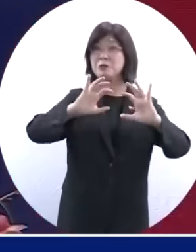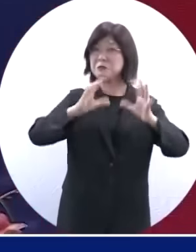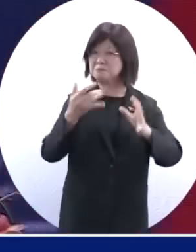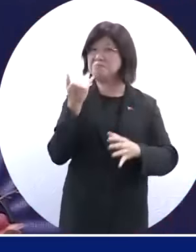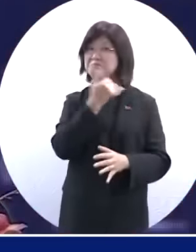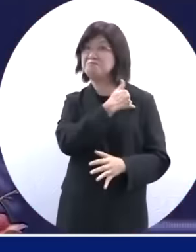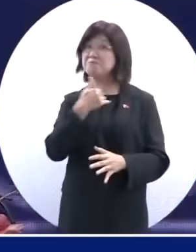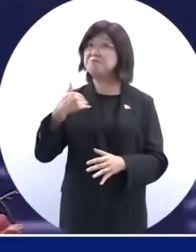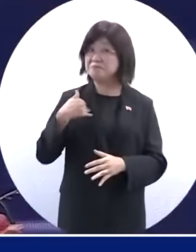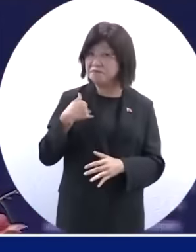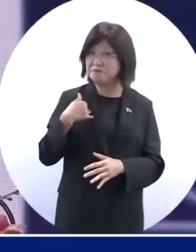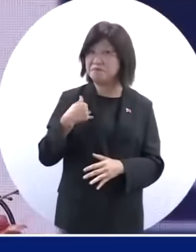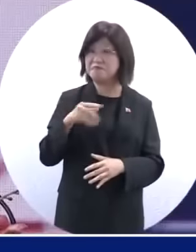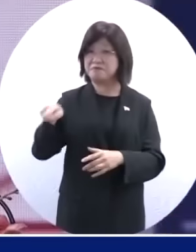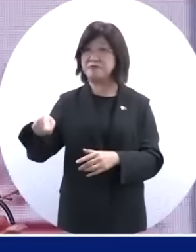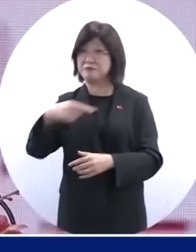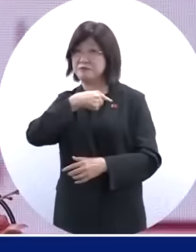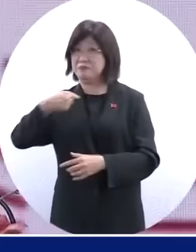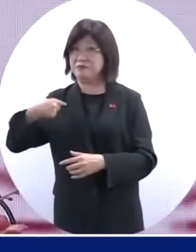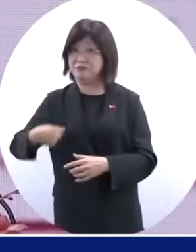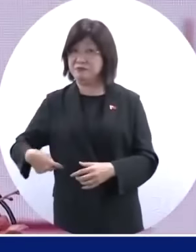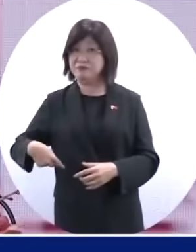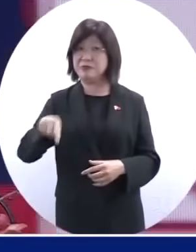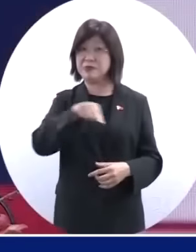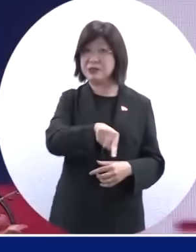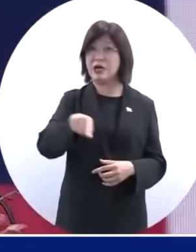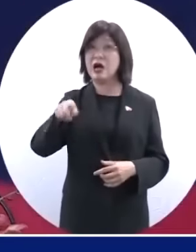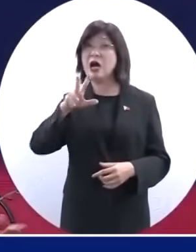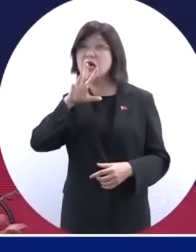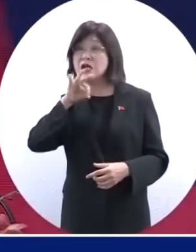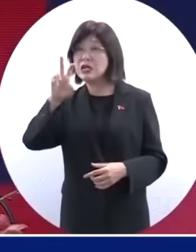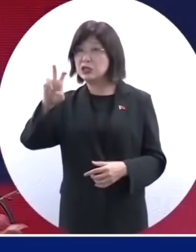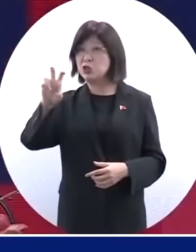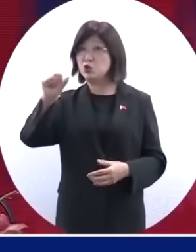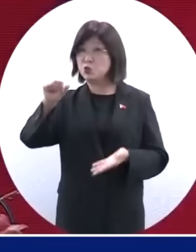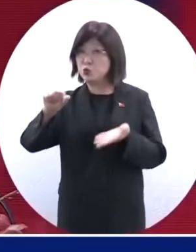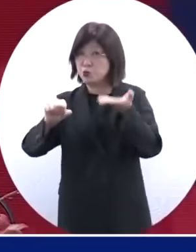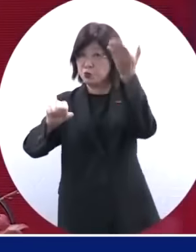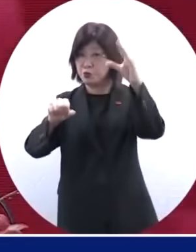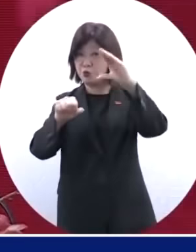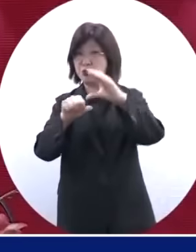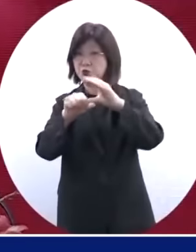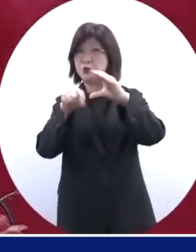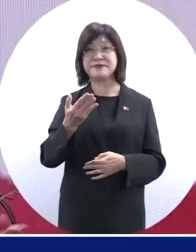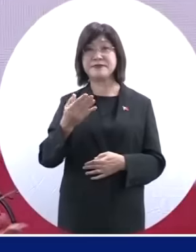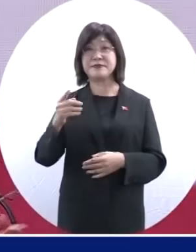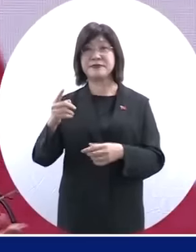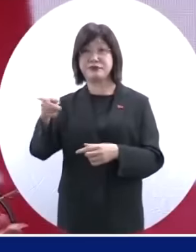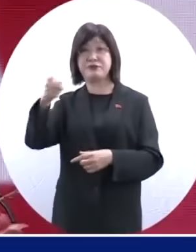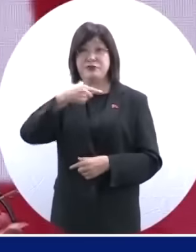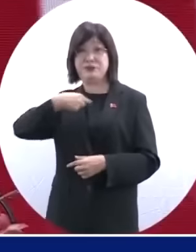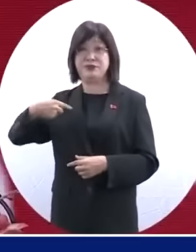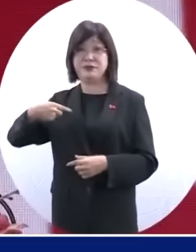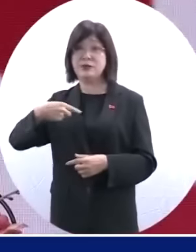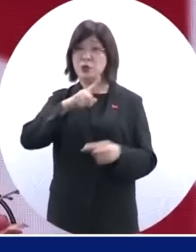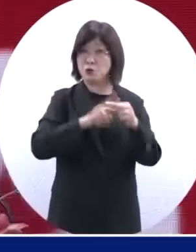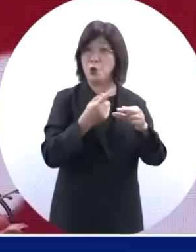是中华人民共和国75岁以上的民众的祖国。中华民